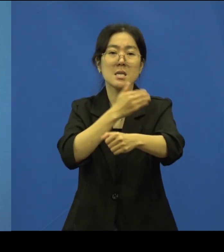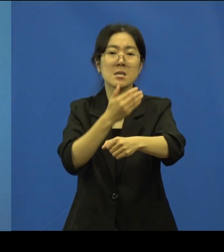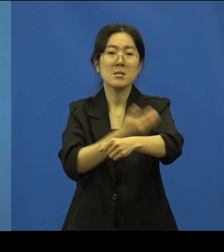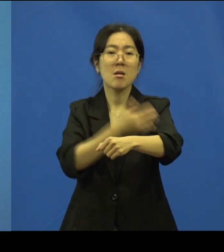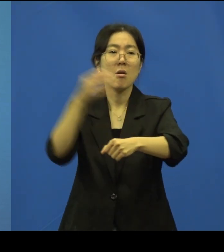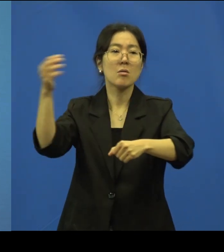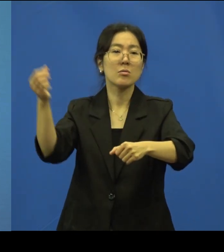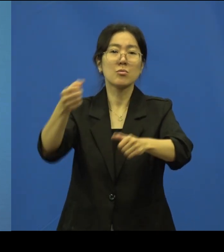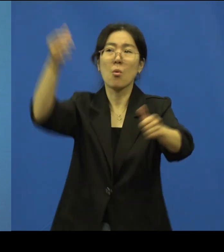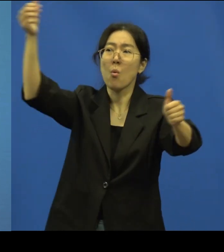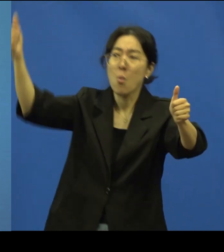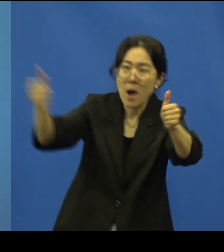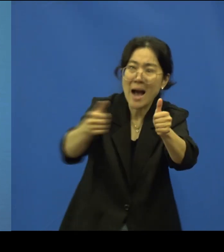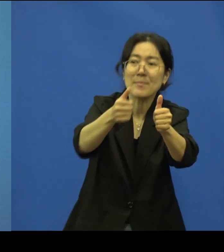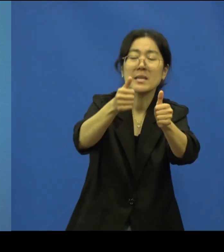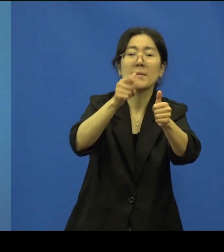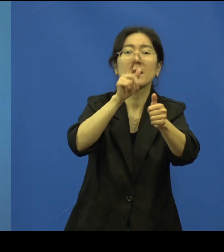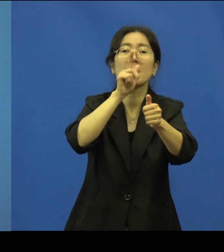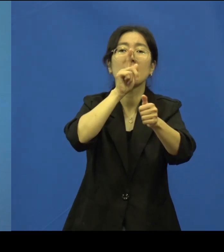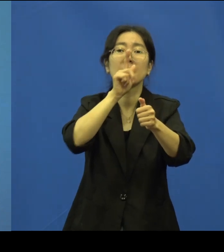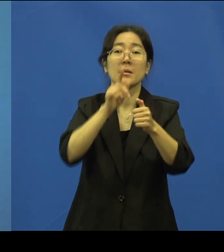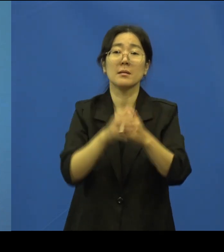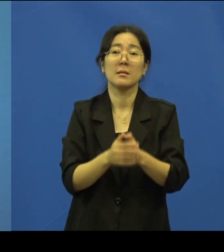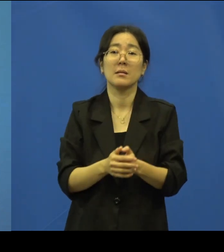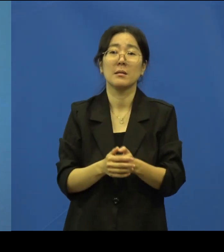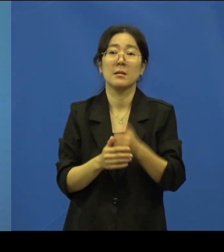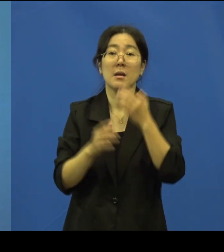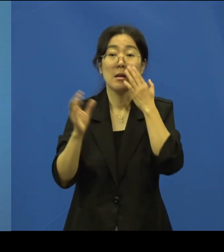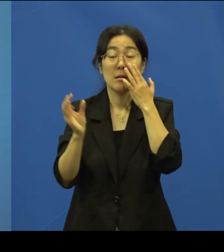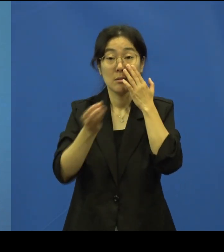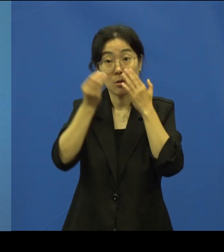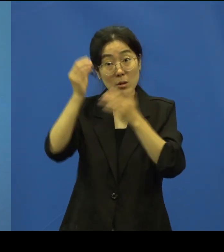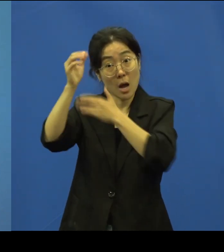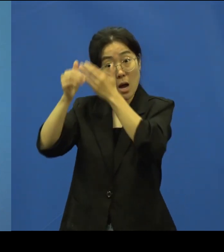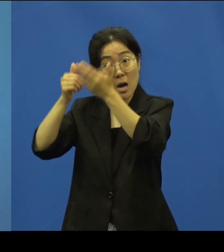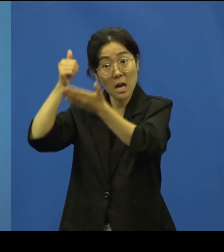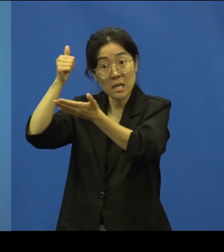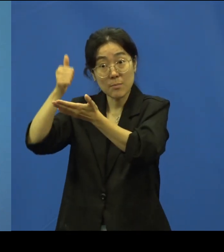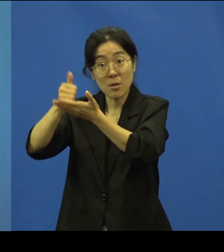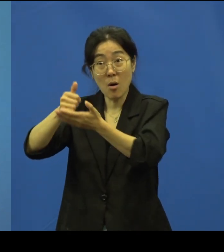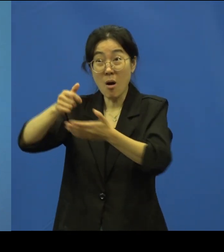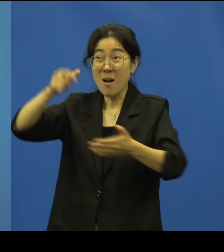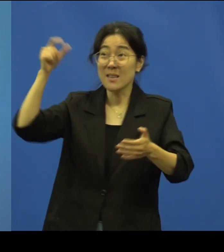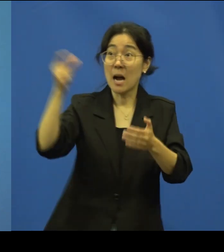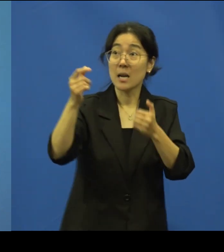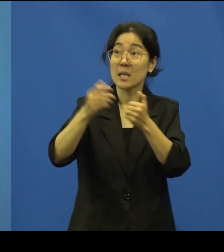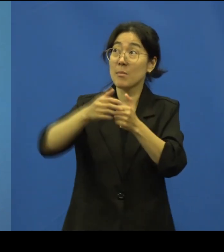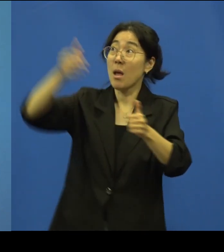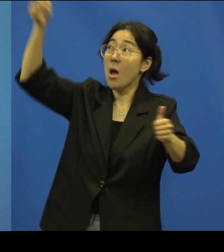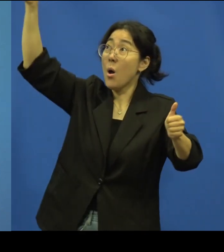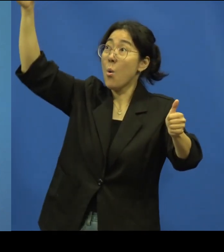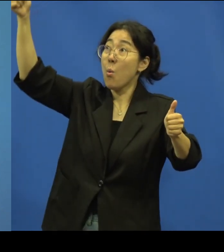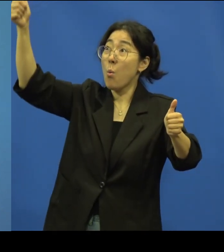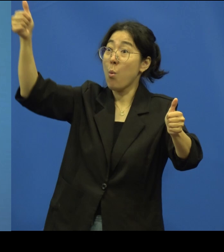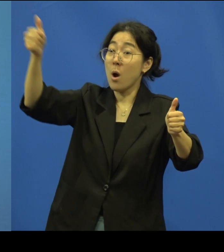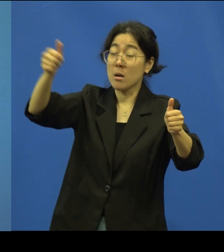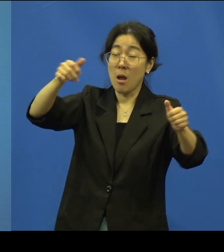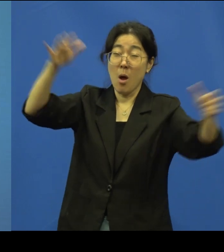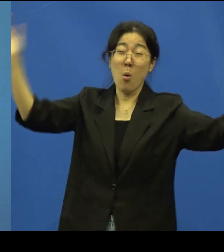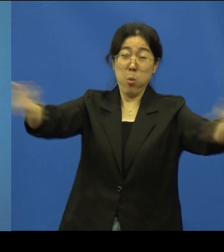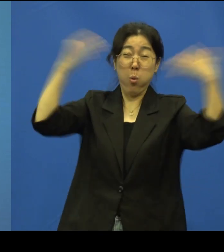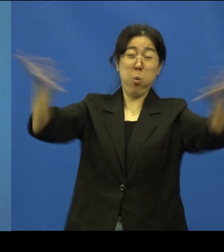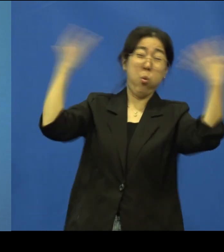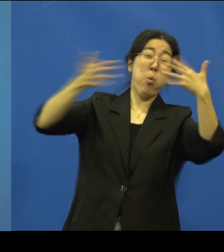보여주는 것입니다. 성령 하나님이 얼마나 강력한 분인지 땅이 진동하는 것이죠. 성령님은 통치의